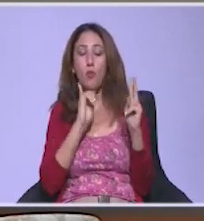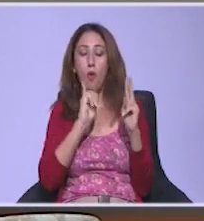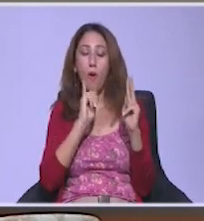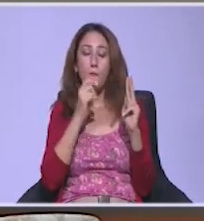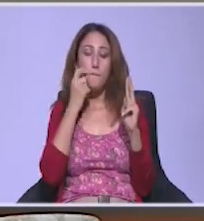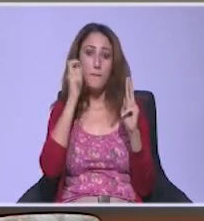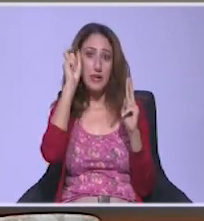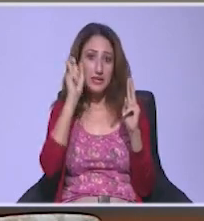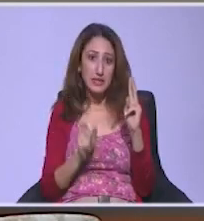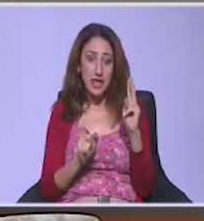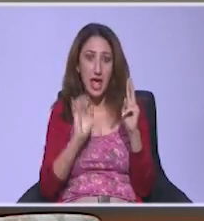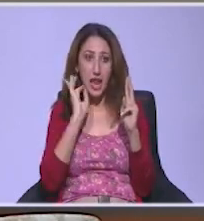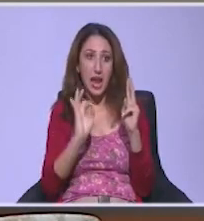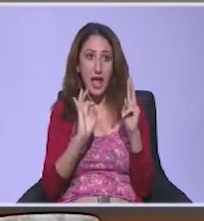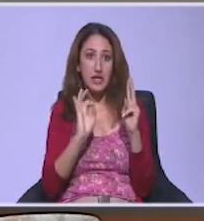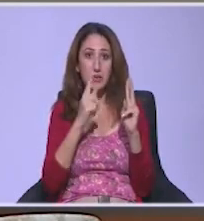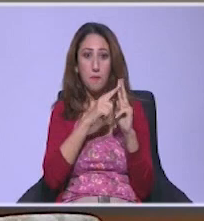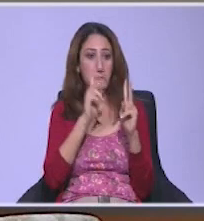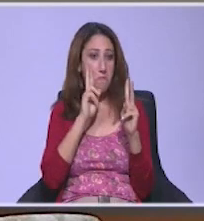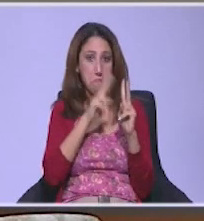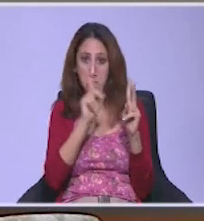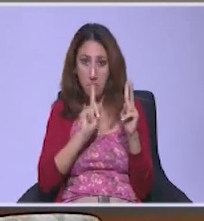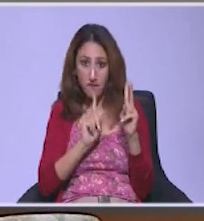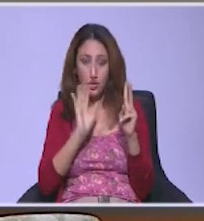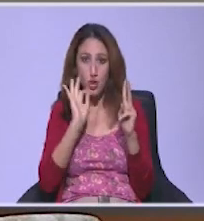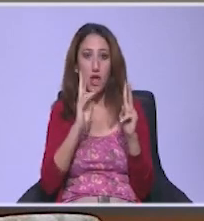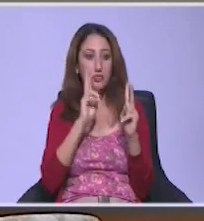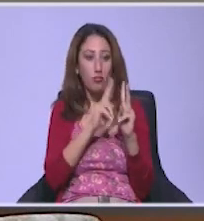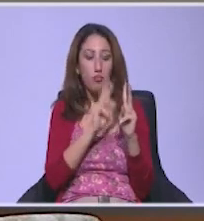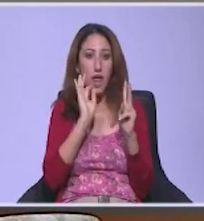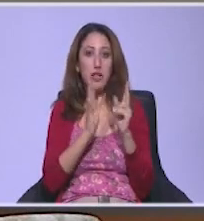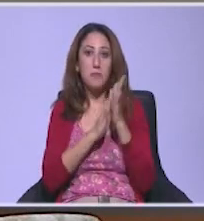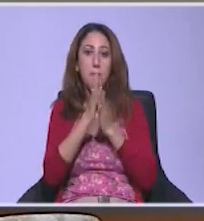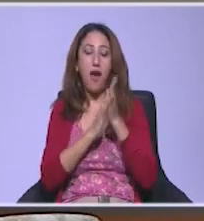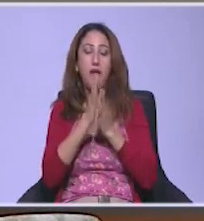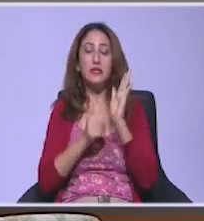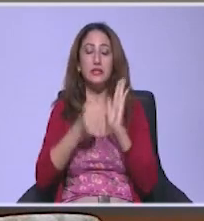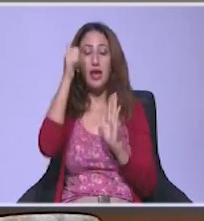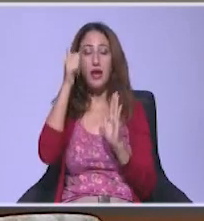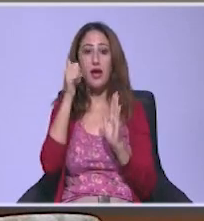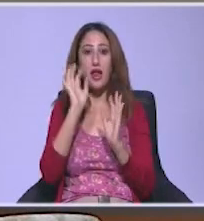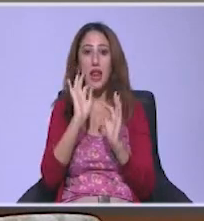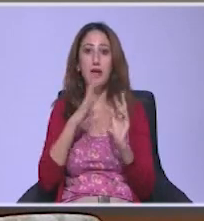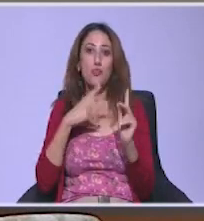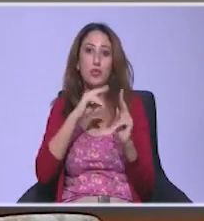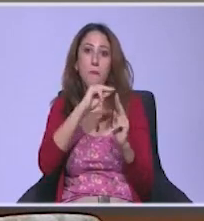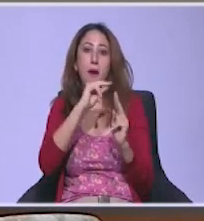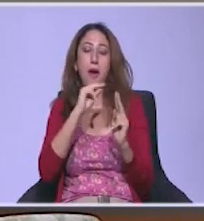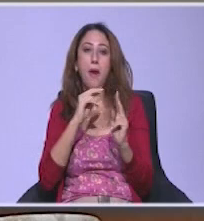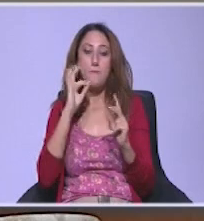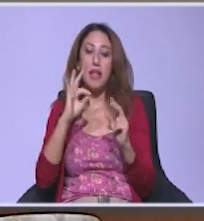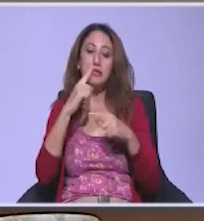الإنسان بلا قدوة فاقد أشياء كثيرة، منها الحافز للنجاح والإرادة من أجل